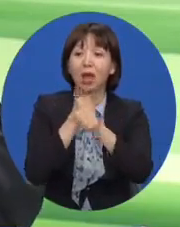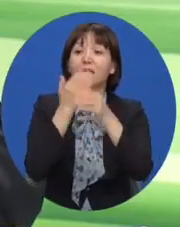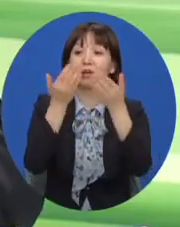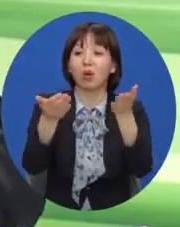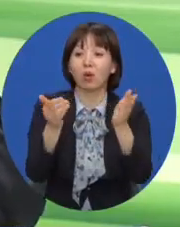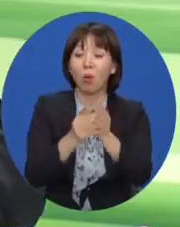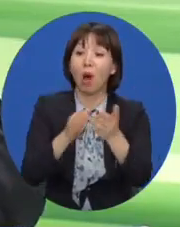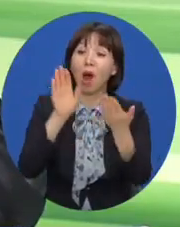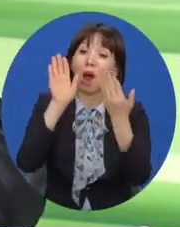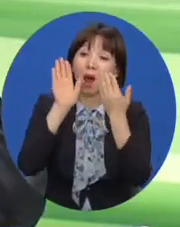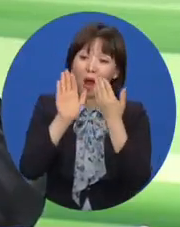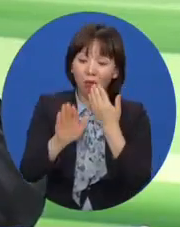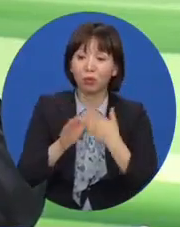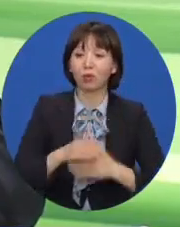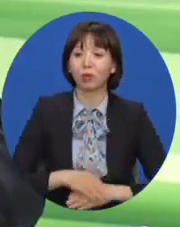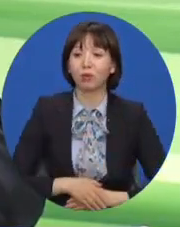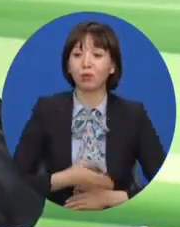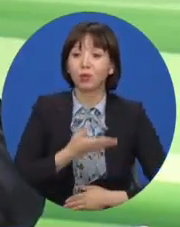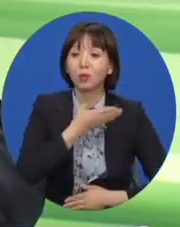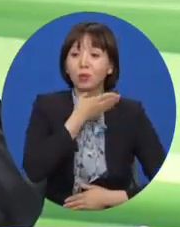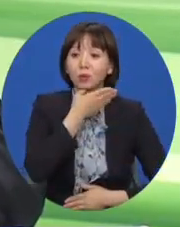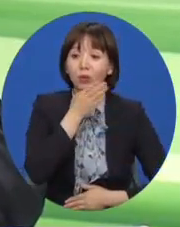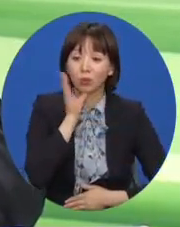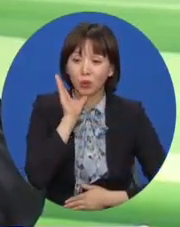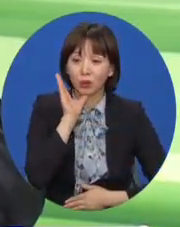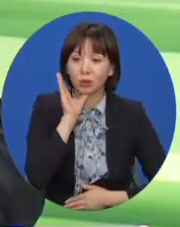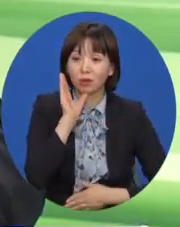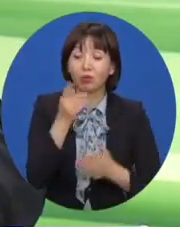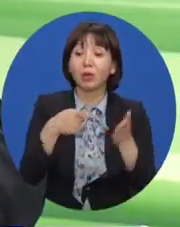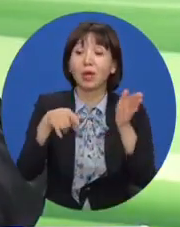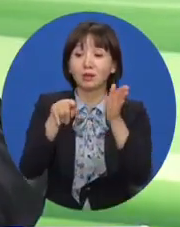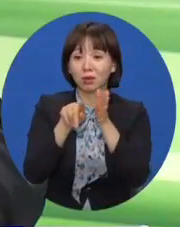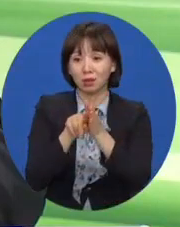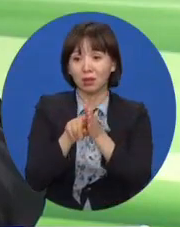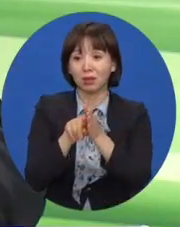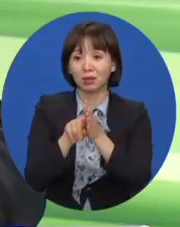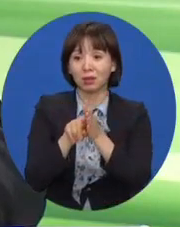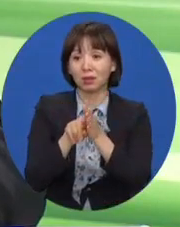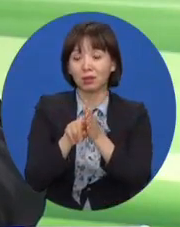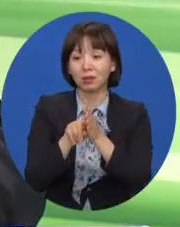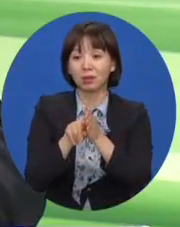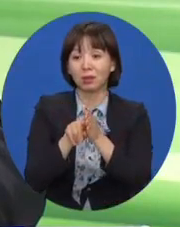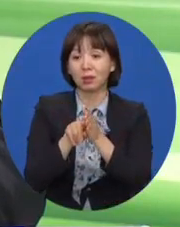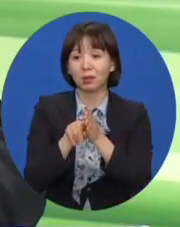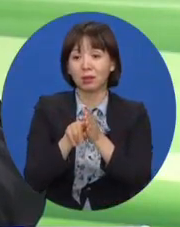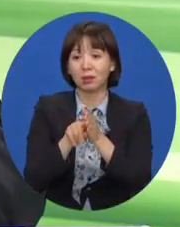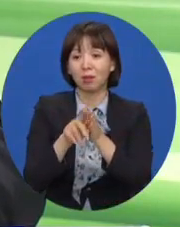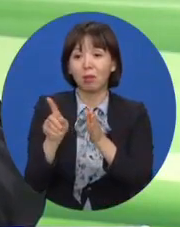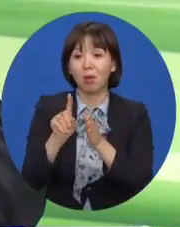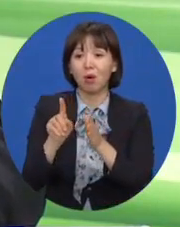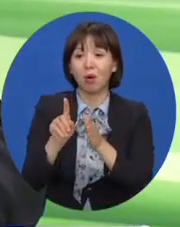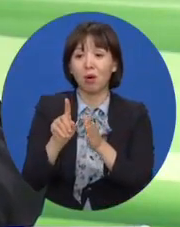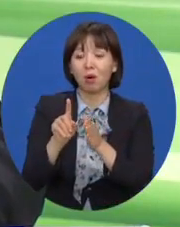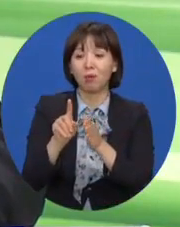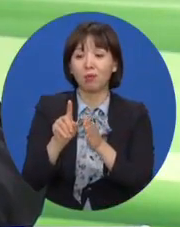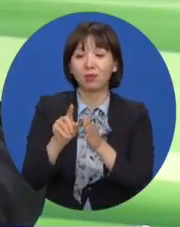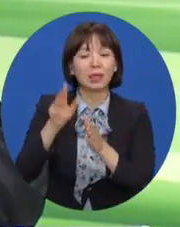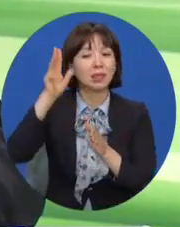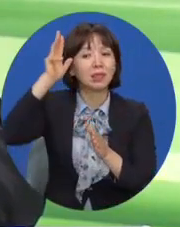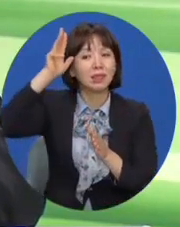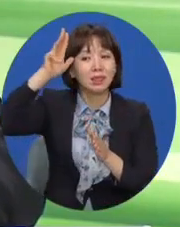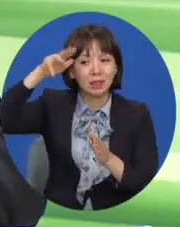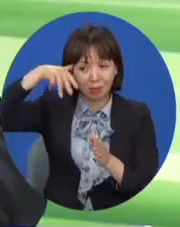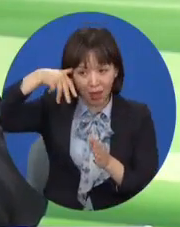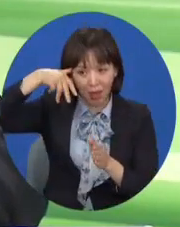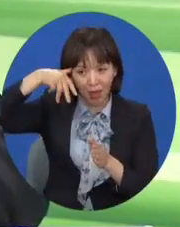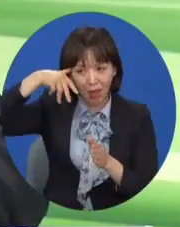이제 앞으로가 이제 그 이제 노인, 어르신네들을 위해서는 이제 뭐니 해도 또 어르신이 되면 치매